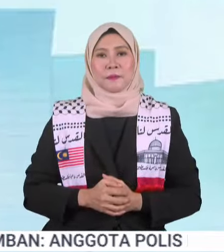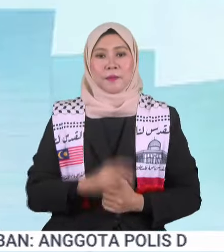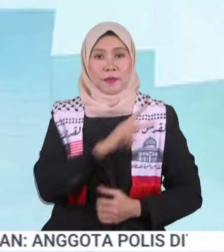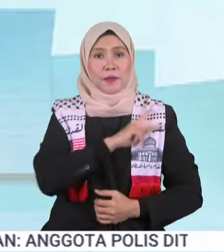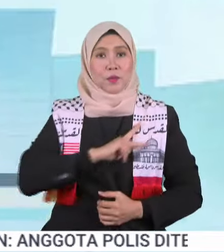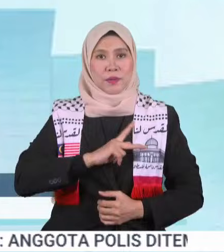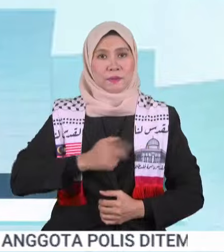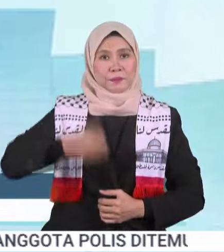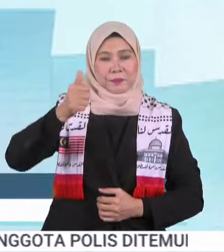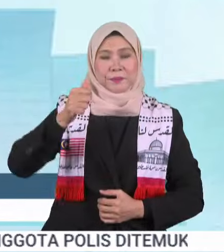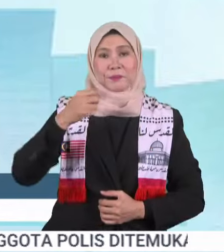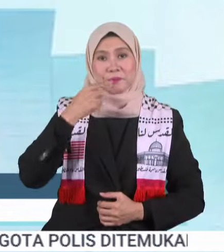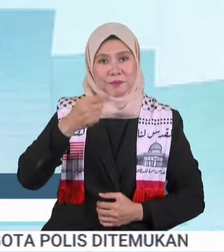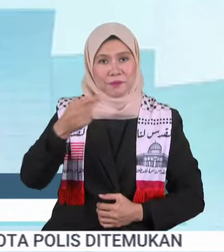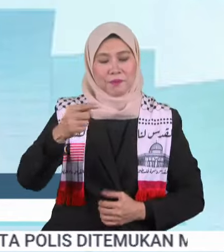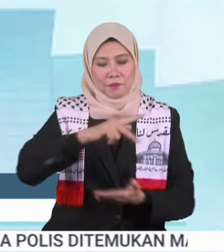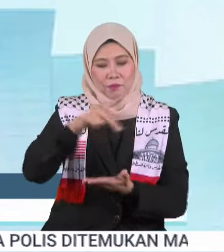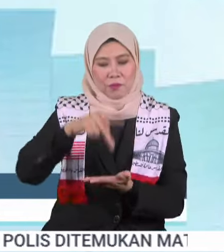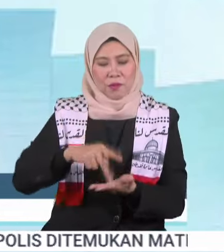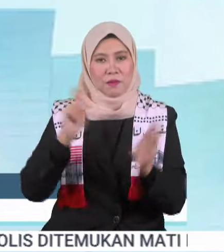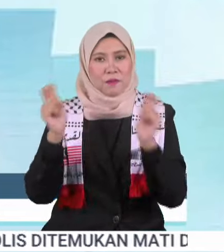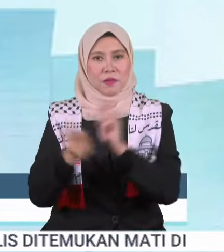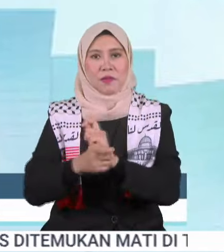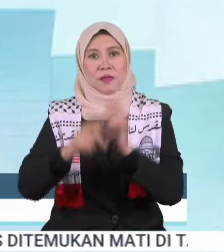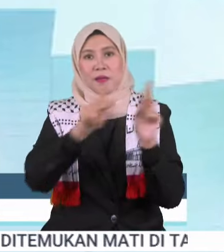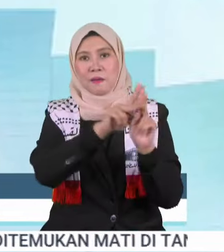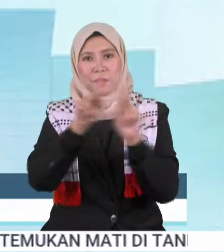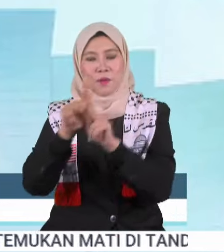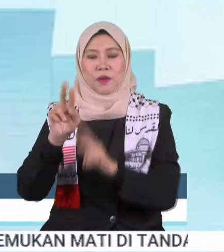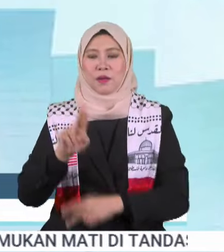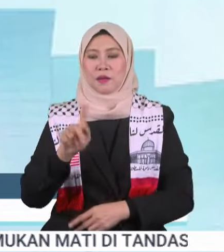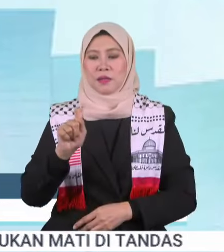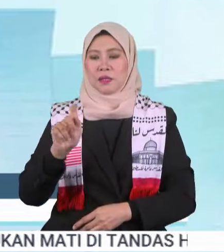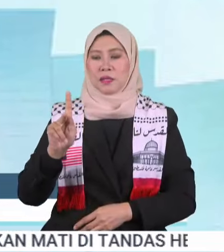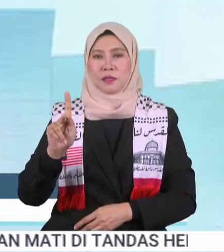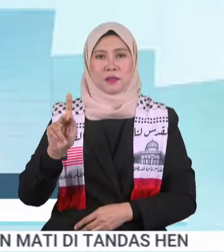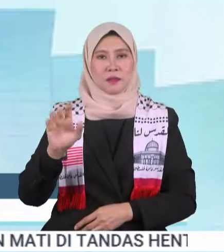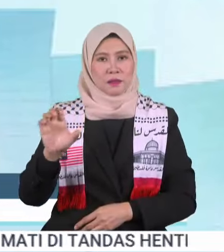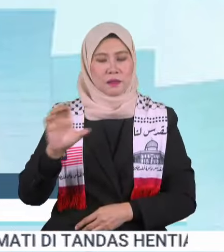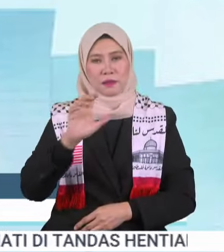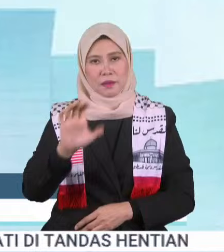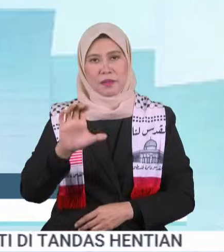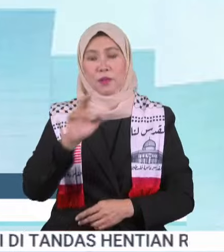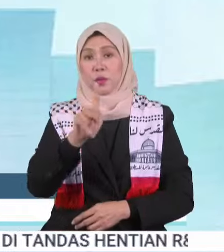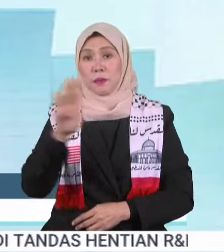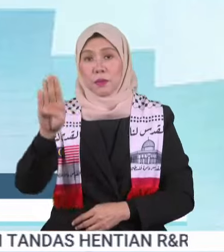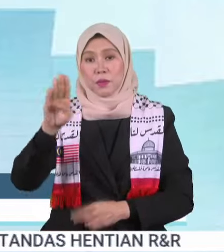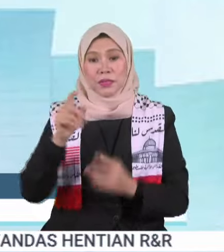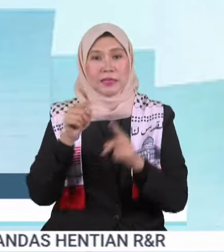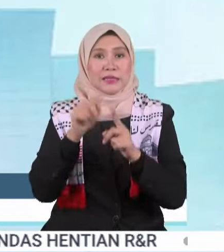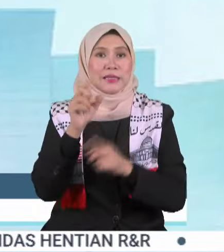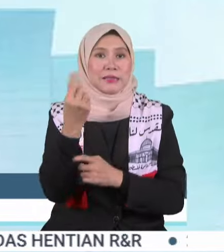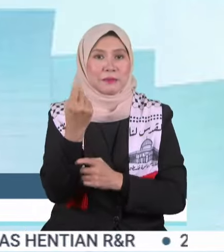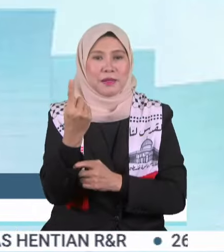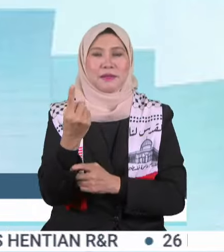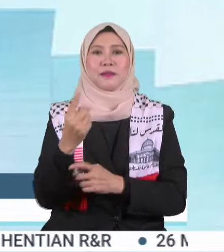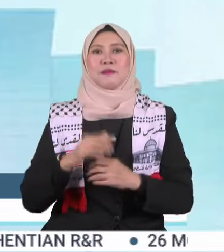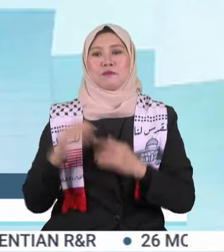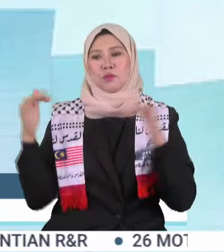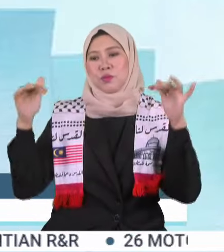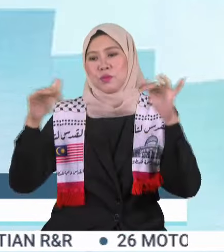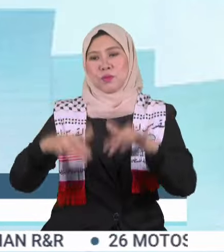FM, Margaret Gambang berkata, Pusat Transformasi Luar Bandar RTC Tunjung di Kota Baru menjadi lokasi ke-11 dikunjungi dengan